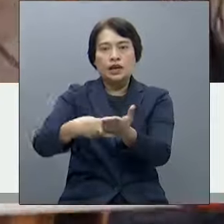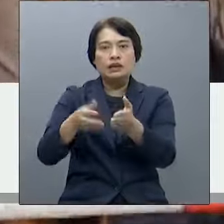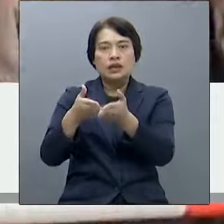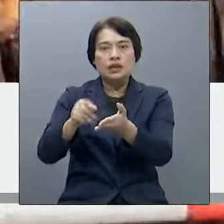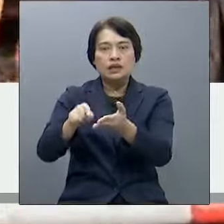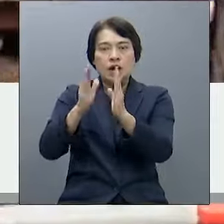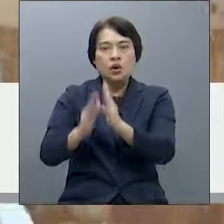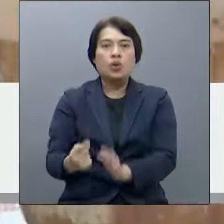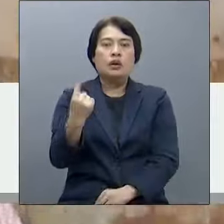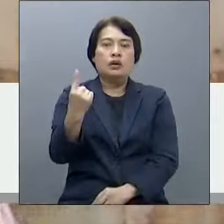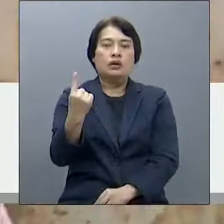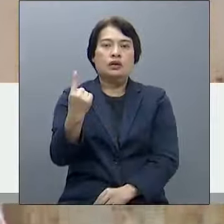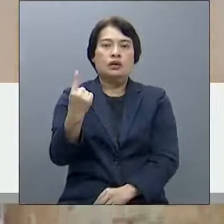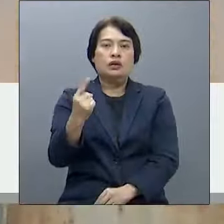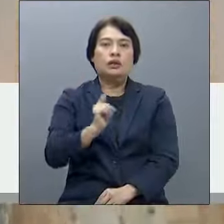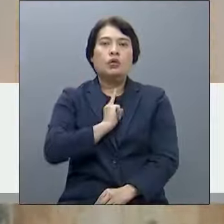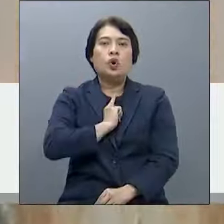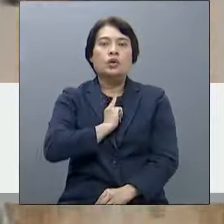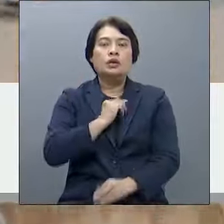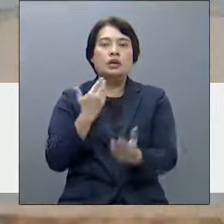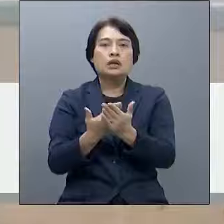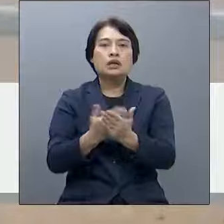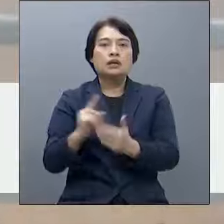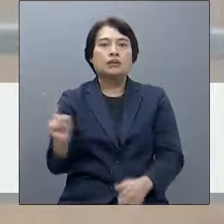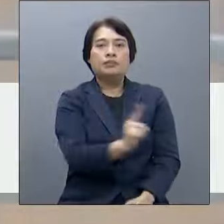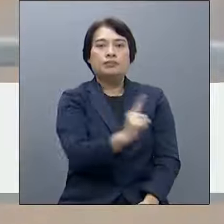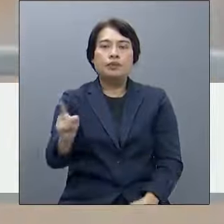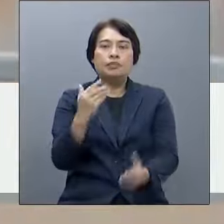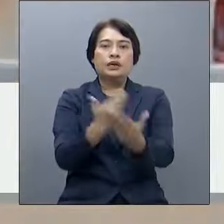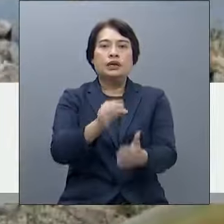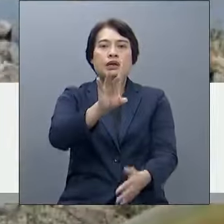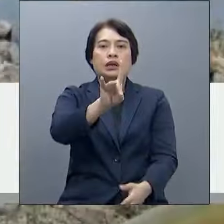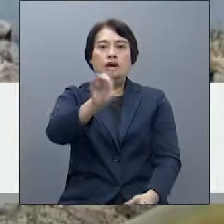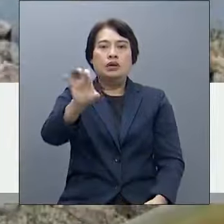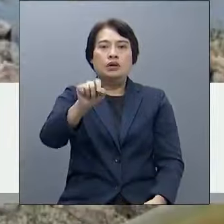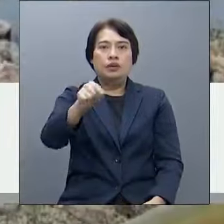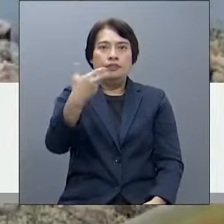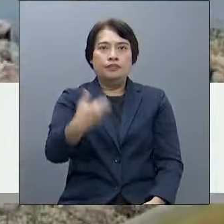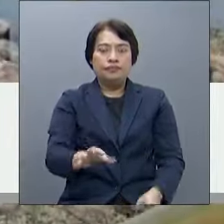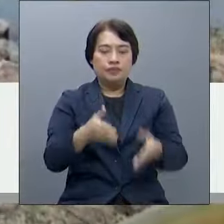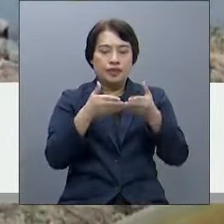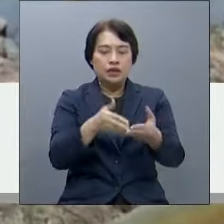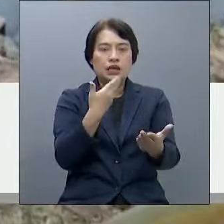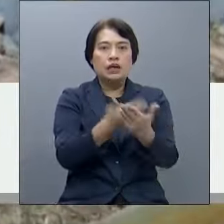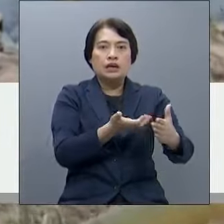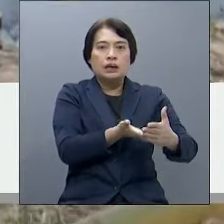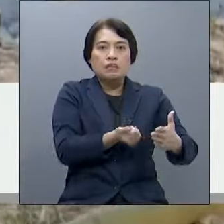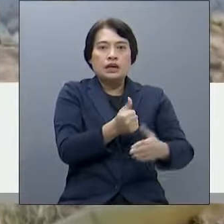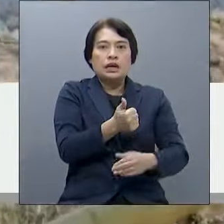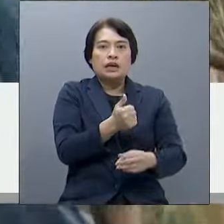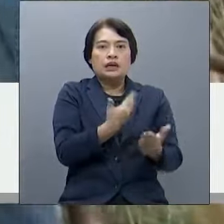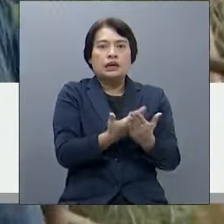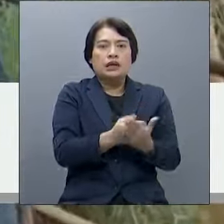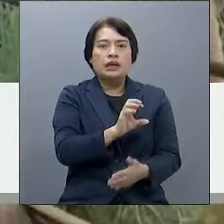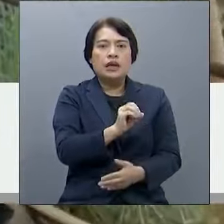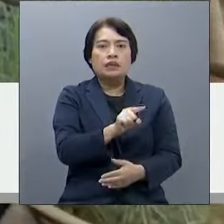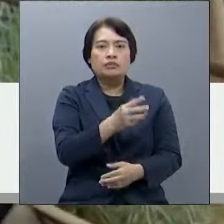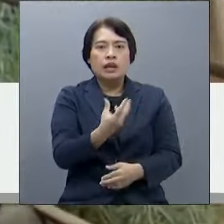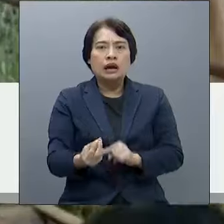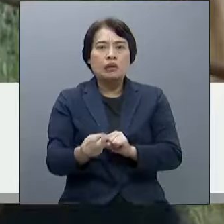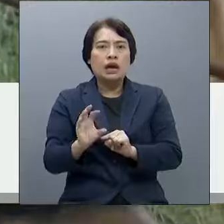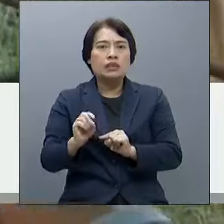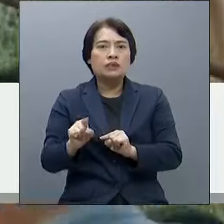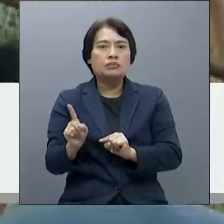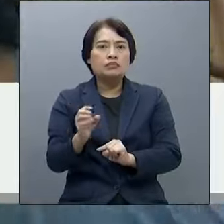ลาวคนละ 100บาทเนี่ยรวมทั้งไปทั้งกลับนะคะแต่ว่าผู้ประกอบการเดินเรือเอาไปเบิกเงินได้แค่ 50บาทไม่รู้ว่าอีก 50บาทเนี่ยเข้า